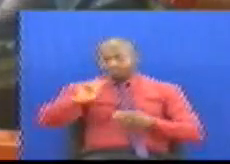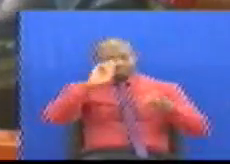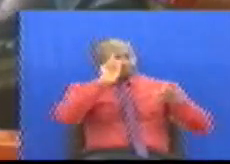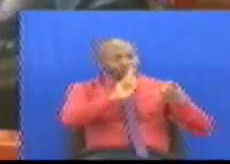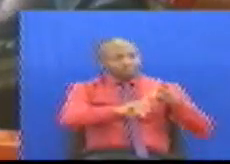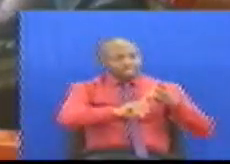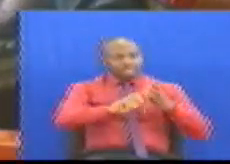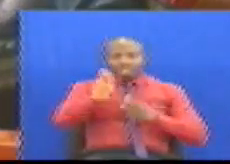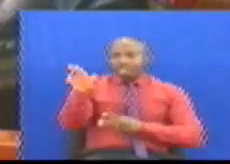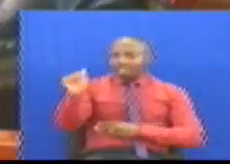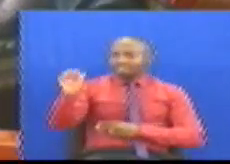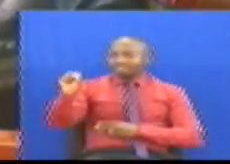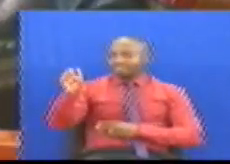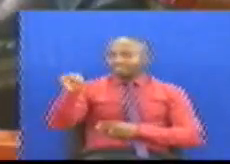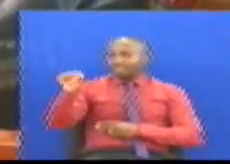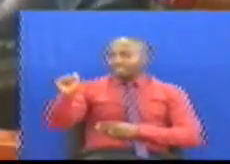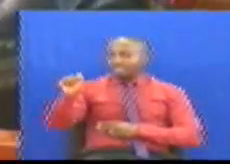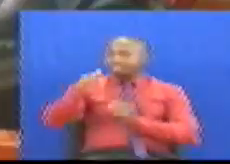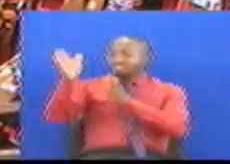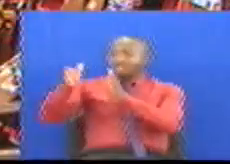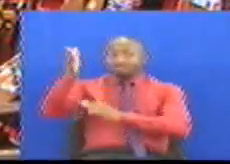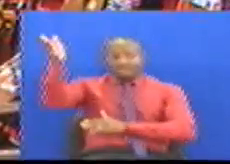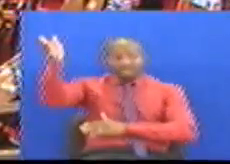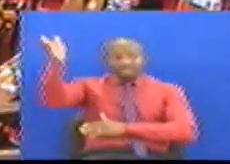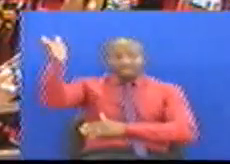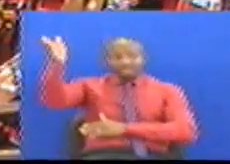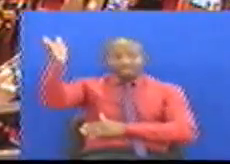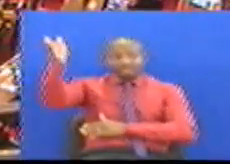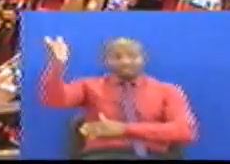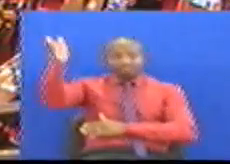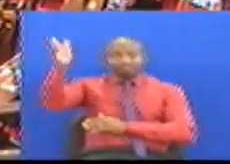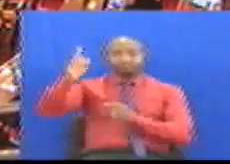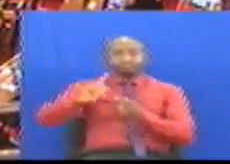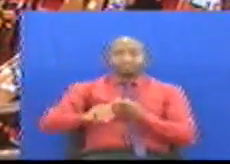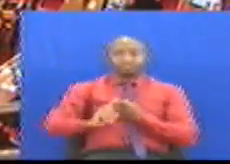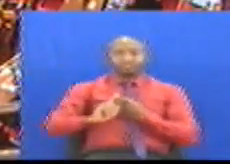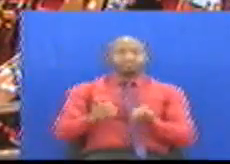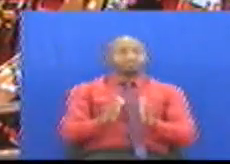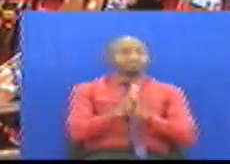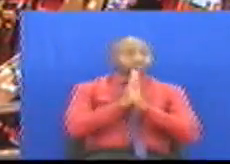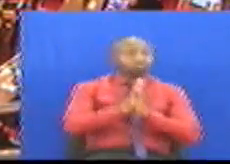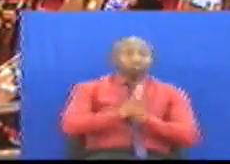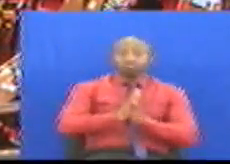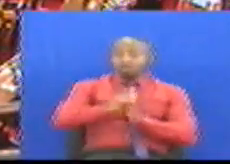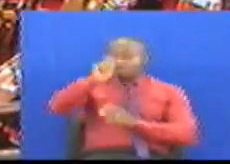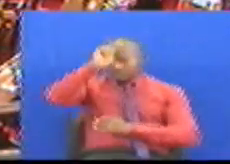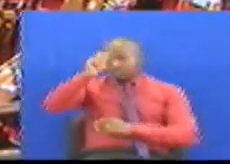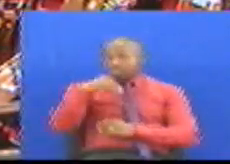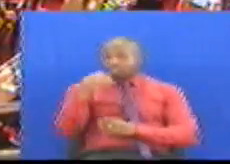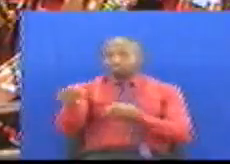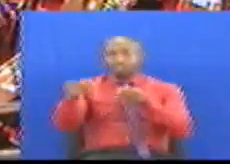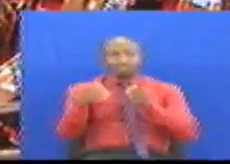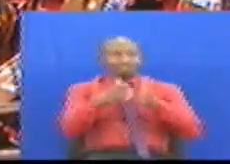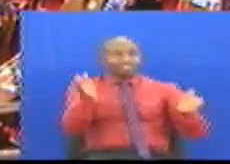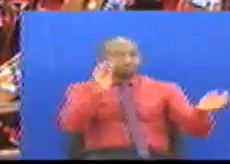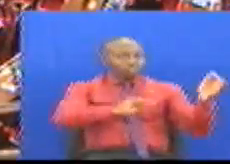Mheshimiwa Hasna Mwilima ajiandae. Na kushukuru Mheshimiwa Naibu Speaker kunipa nafasi na mimi ya kuchangia kwenye bajeti ya wizara